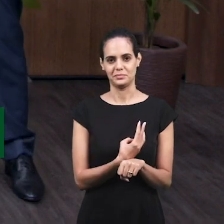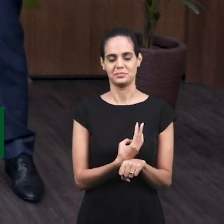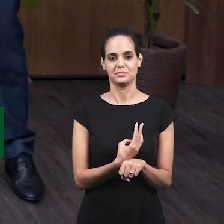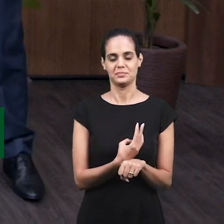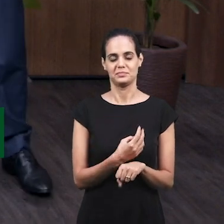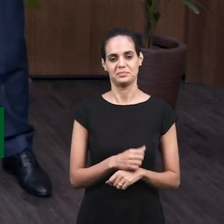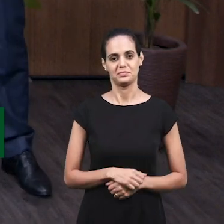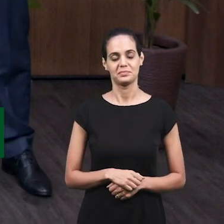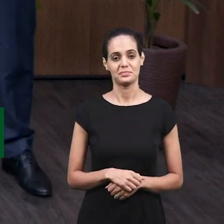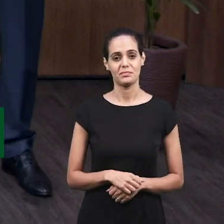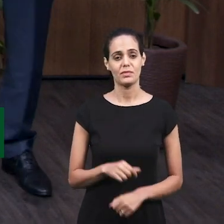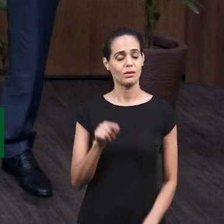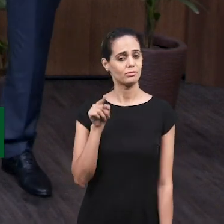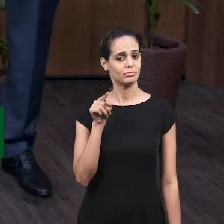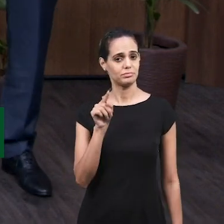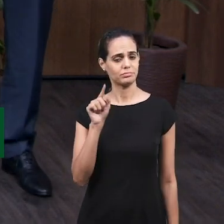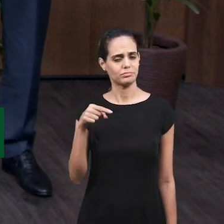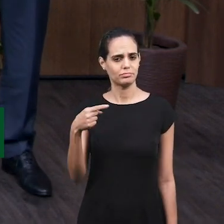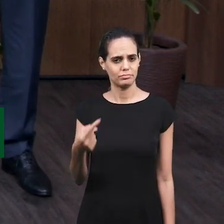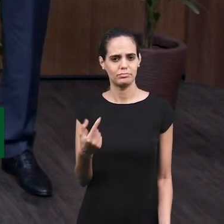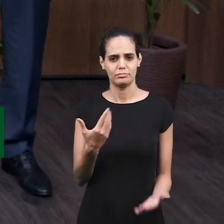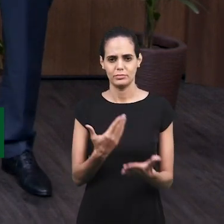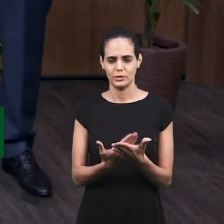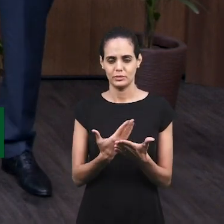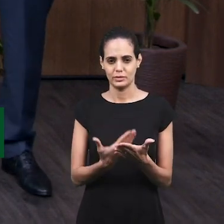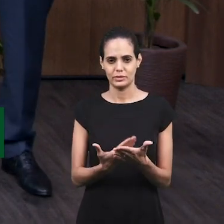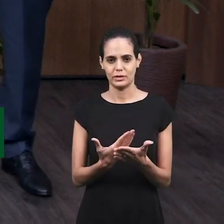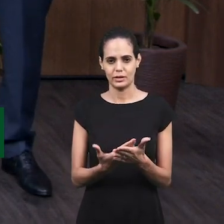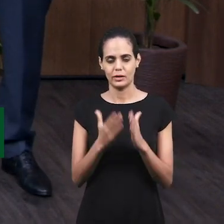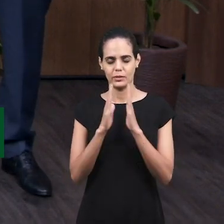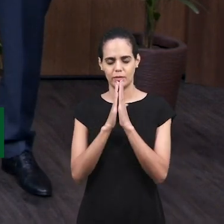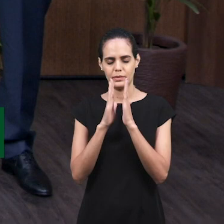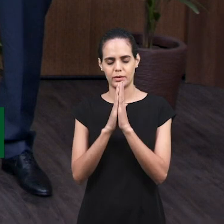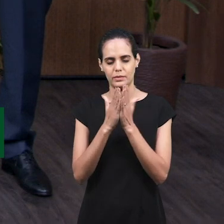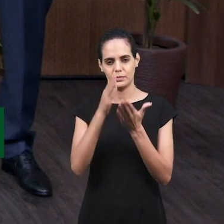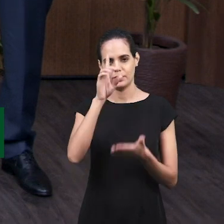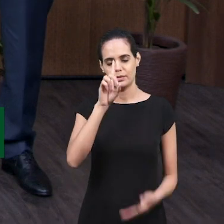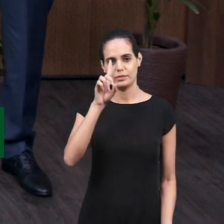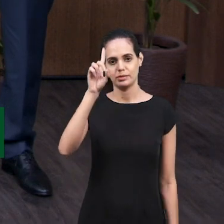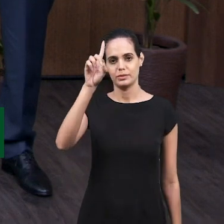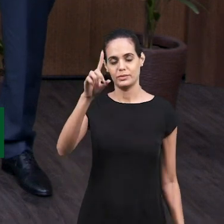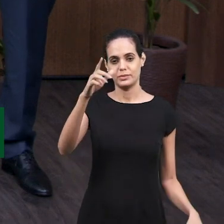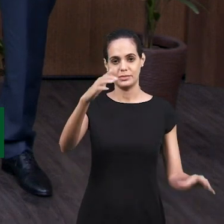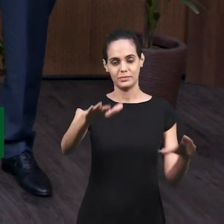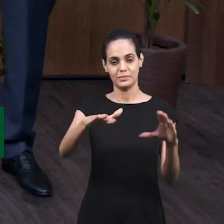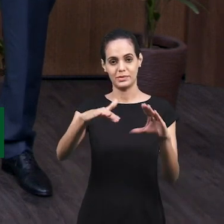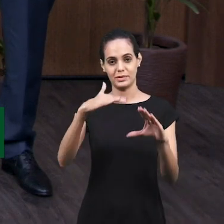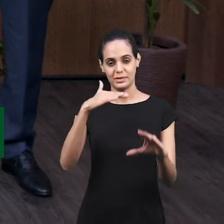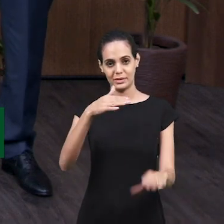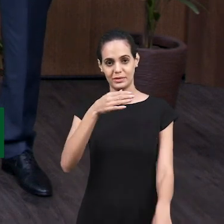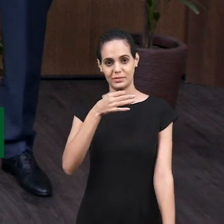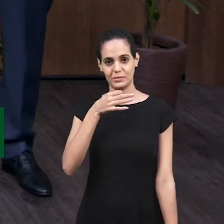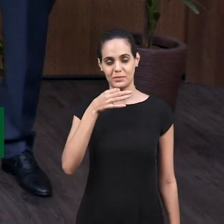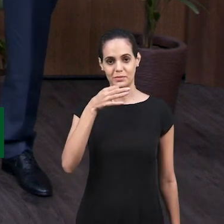après étudier, chercher la parole, prier, vous pouvez nous envoyer votre commentaire, votre contenu.